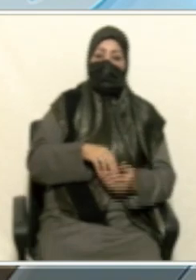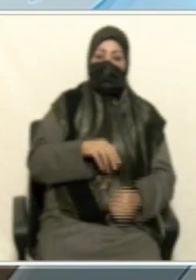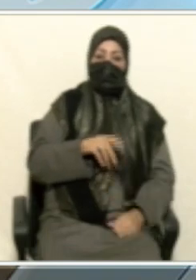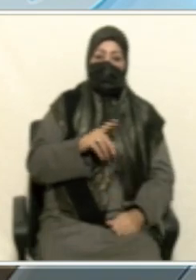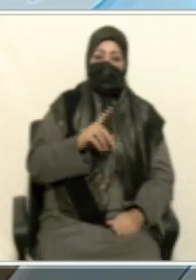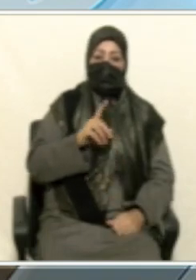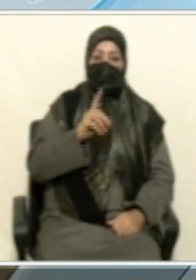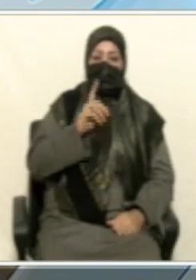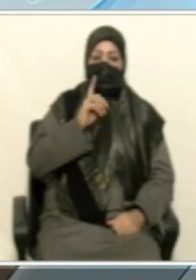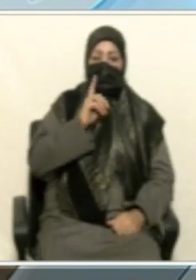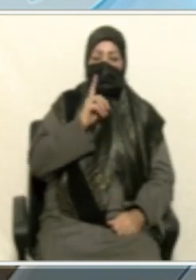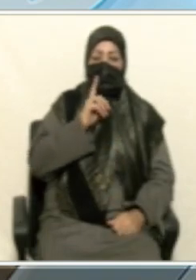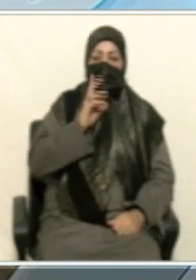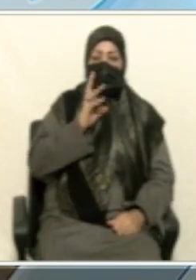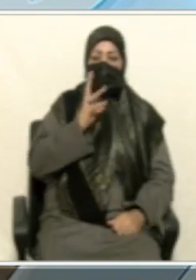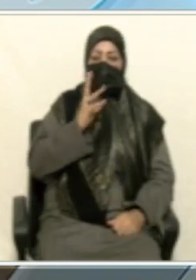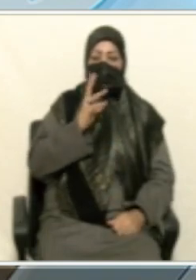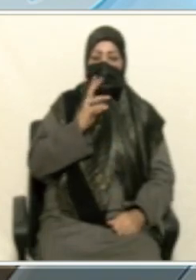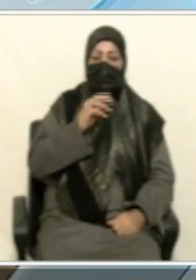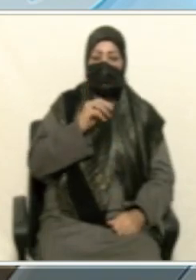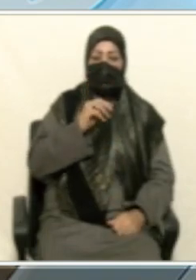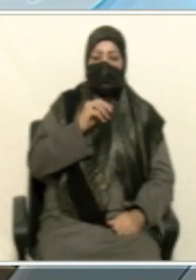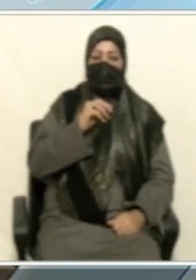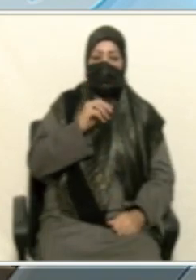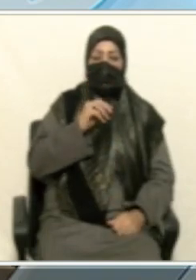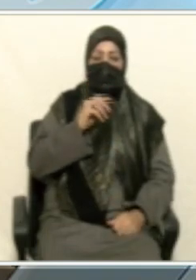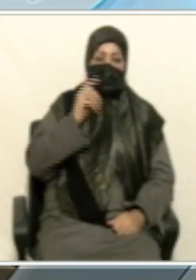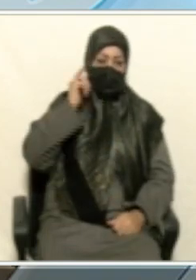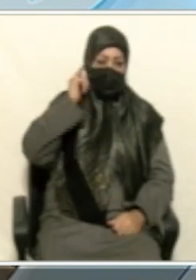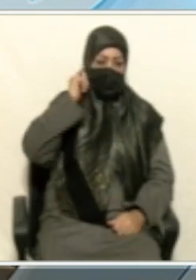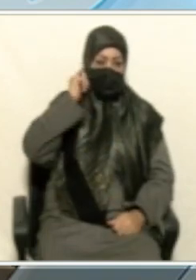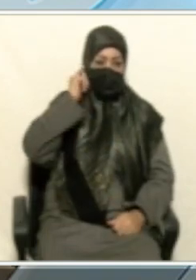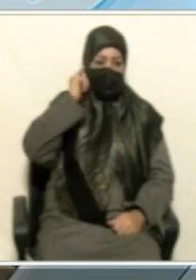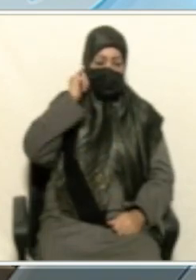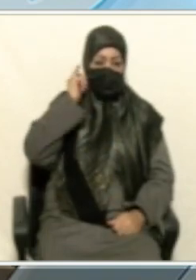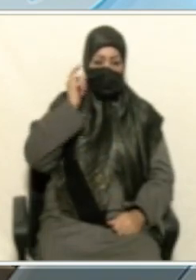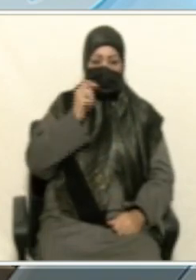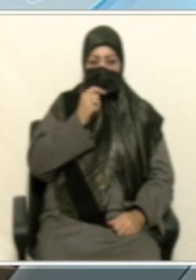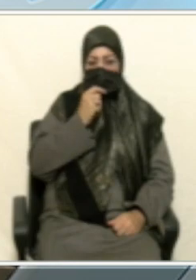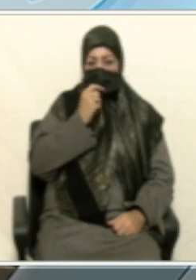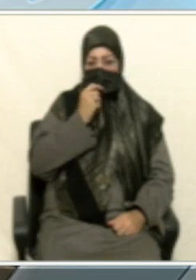تسأل، بل أرادت أن تشكو ابنها يعق بها،